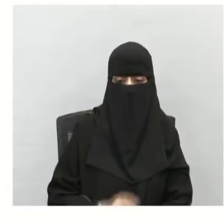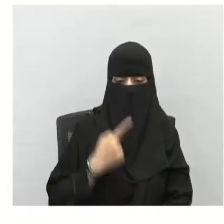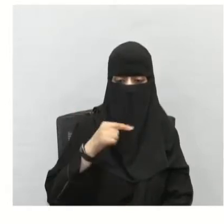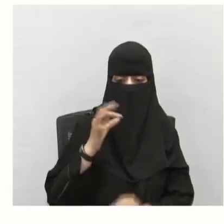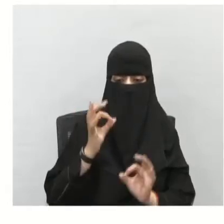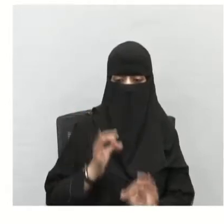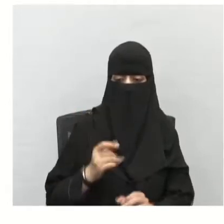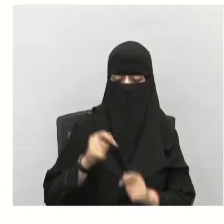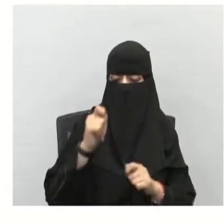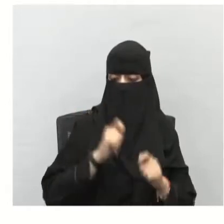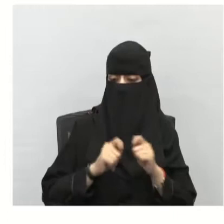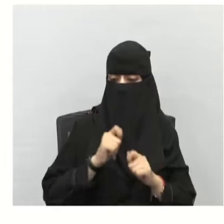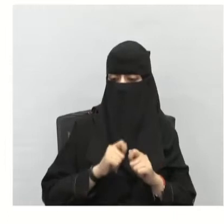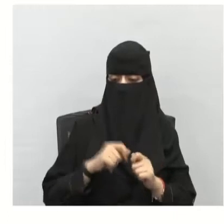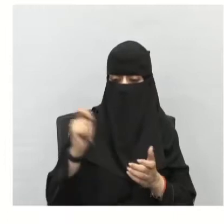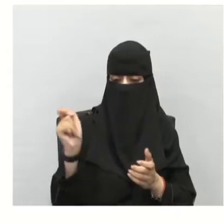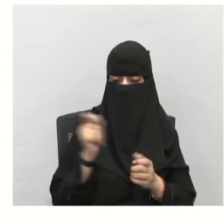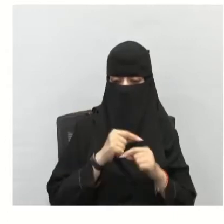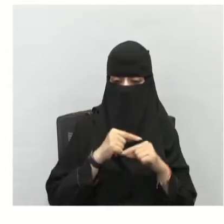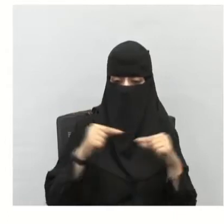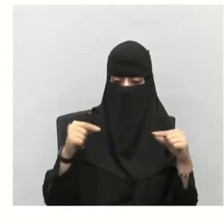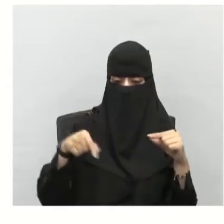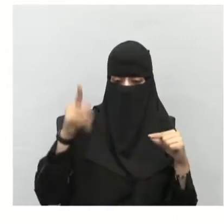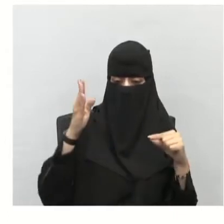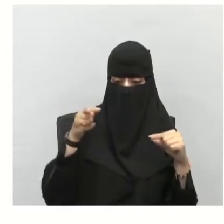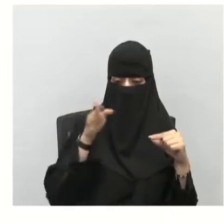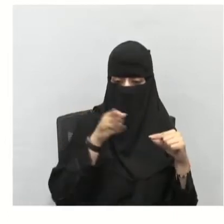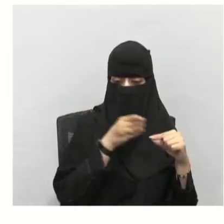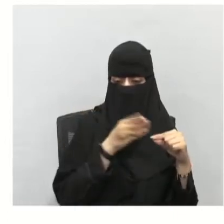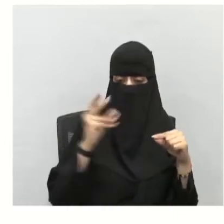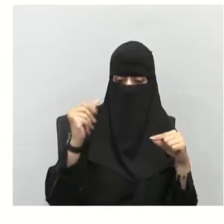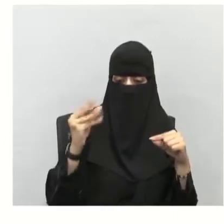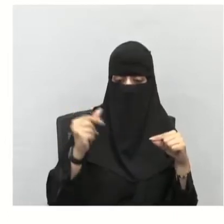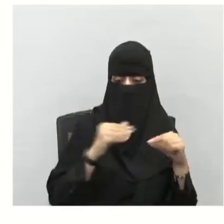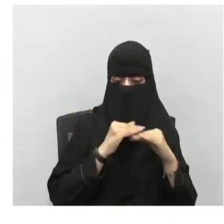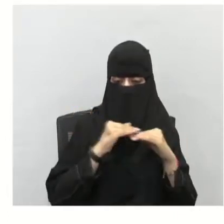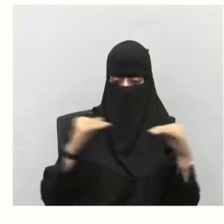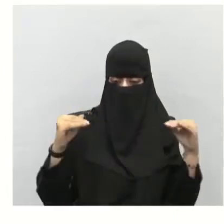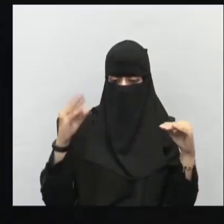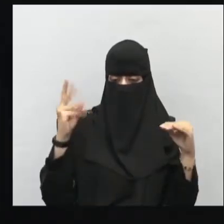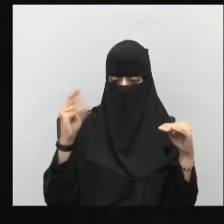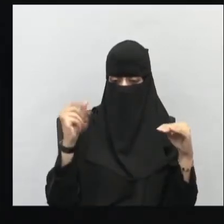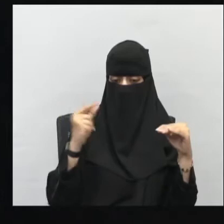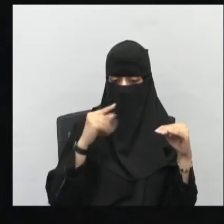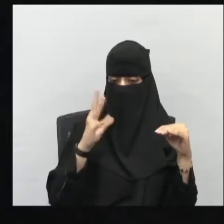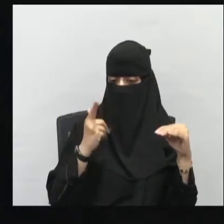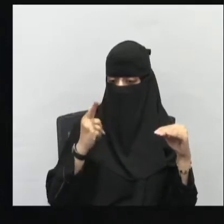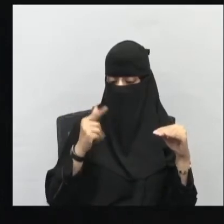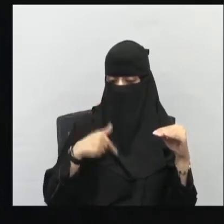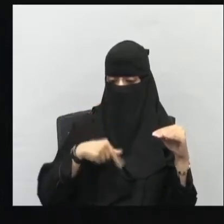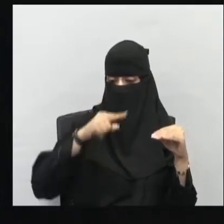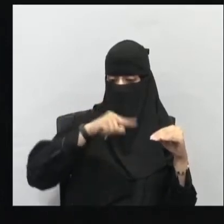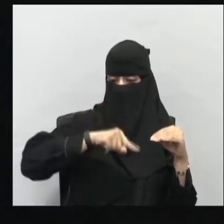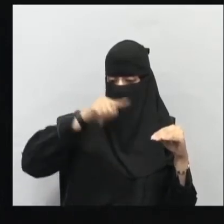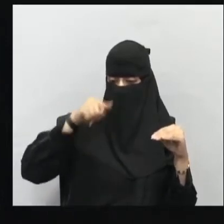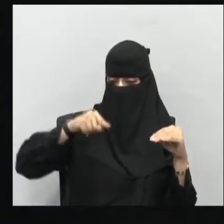نتأكد باستخدام خط الأعداد. لاحظوا معي هنا خط الأعداد، أحتاج إلى كم قفزة متساوية؟